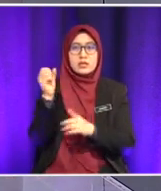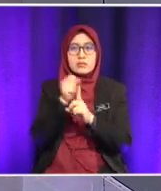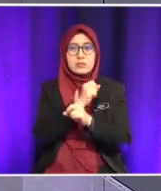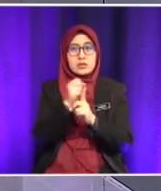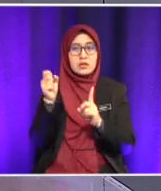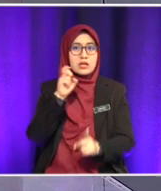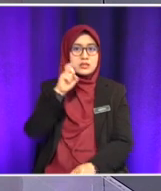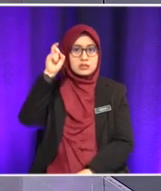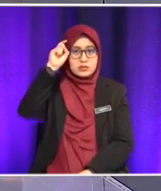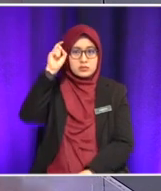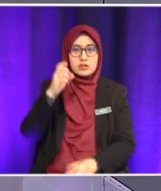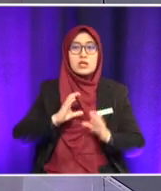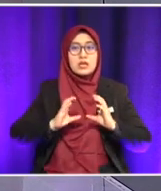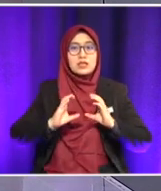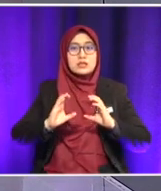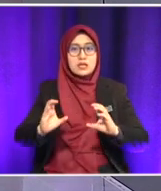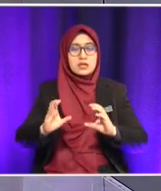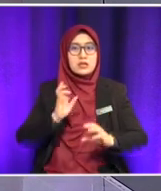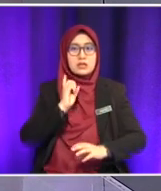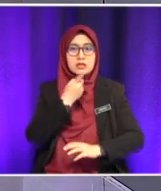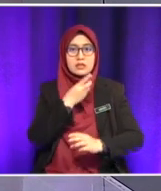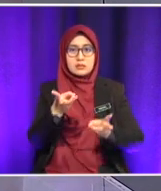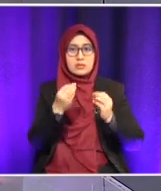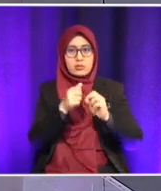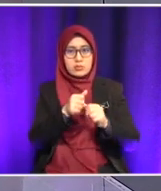menangani gangguan seksual dan lendir